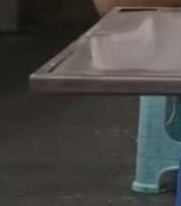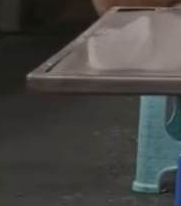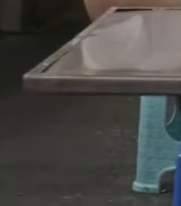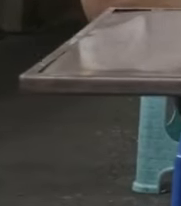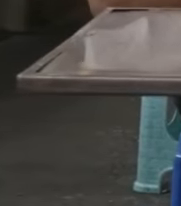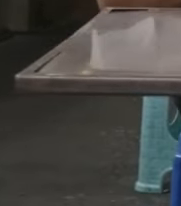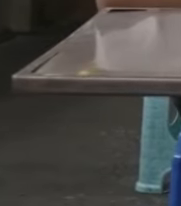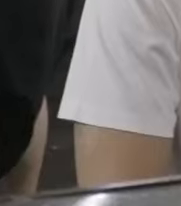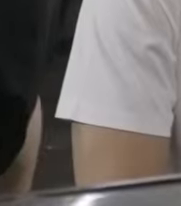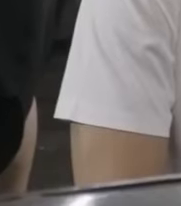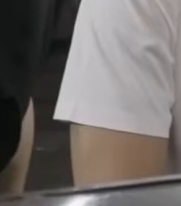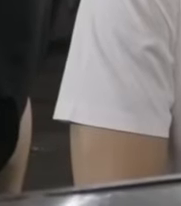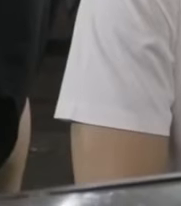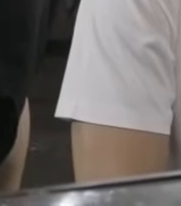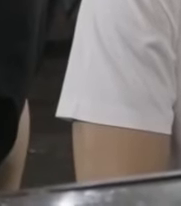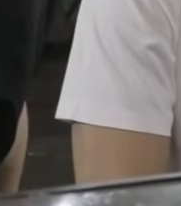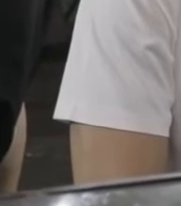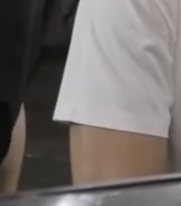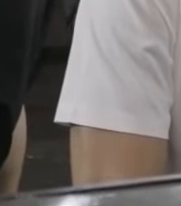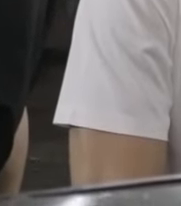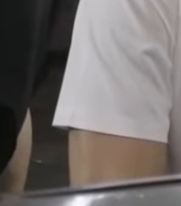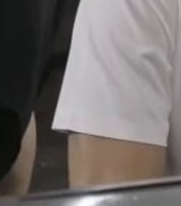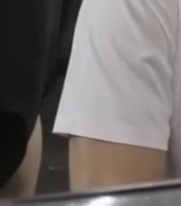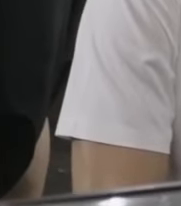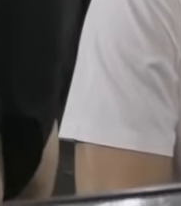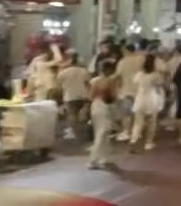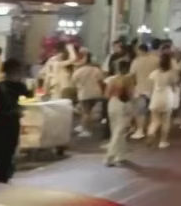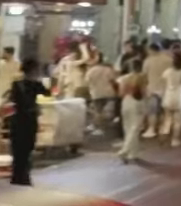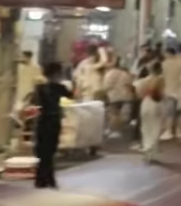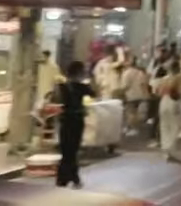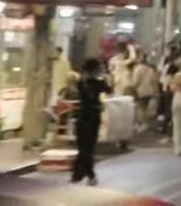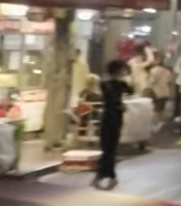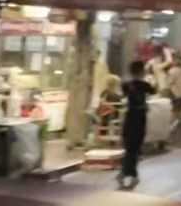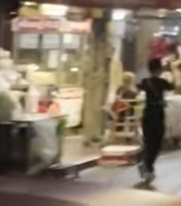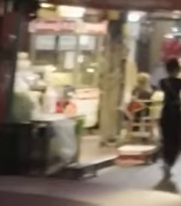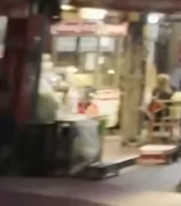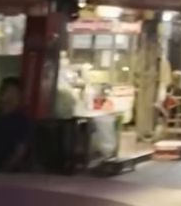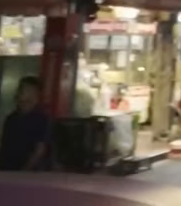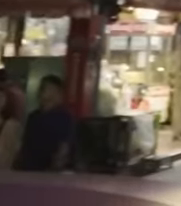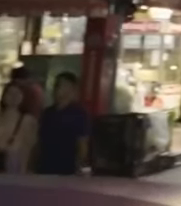Fisherman's Friend กลิ่นเชอรี่บริษัทดีคอเจนจำกัด